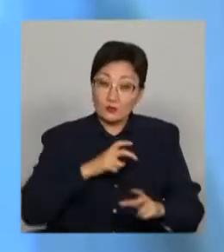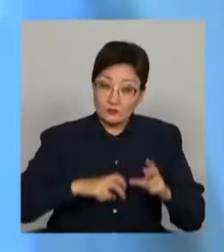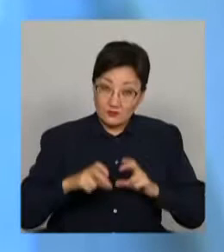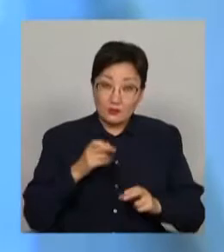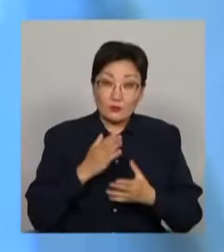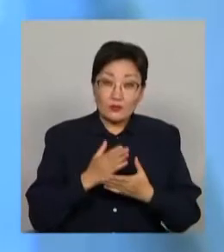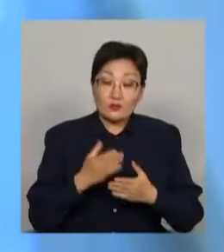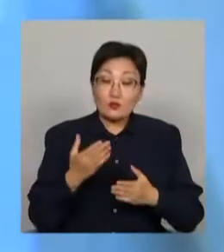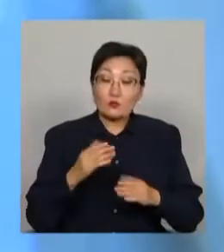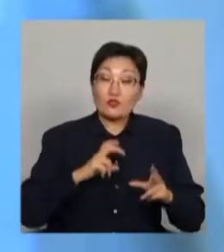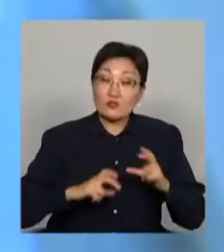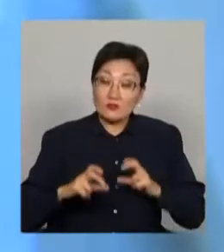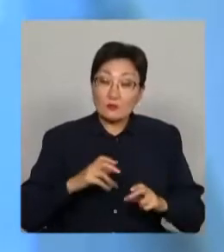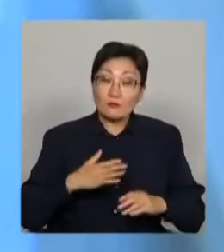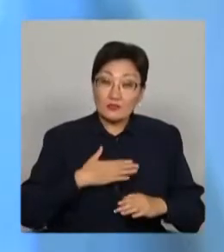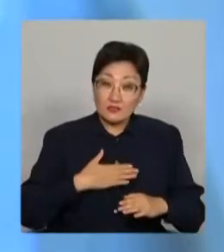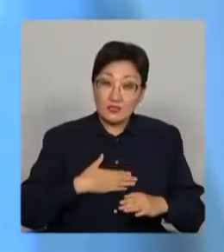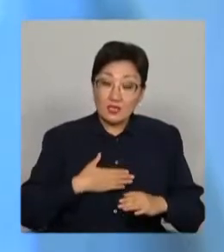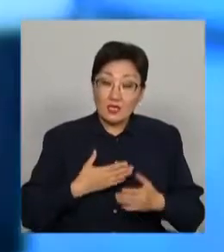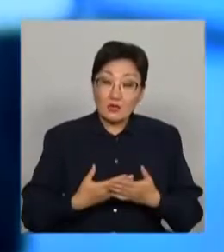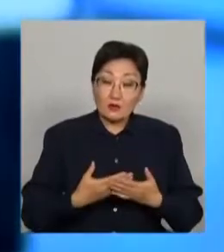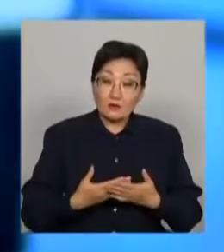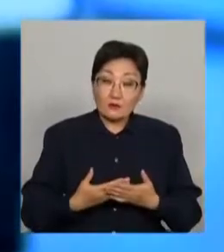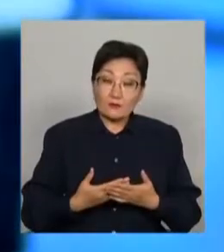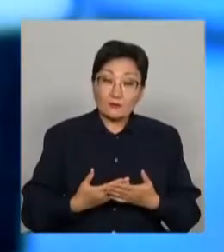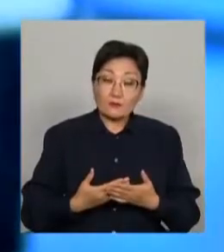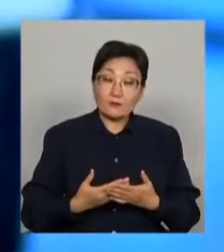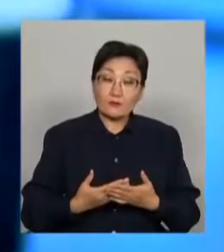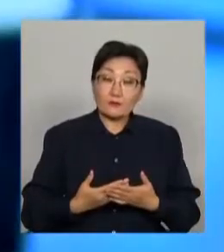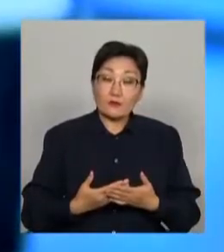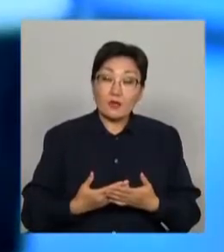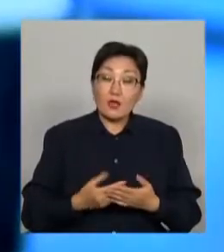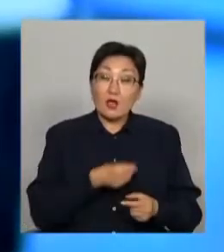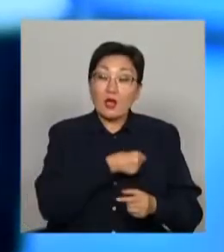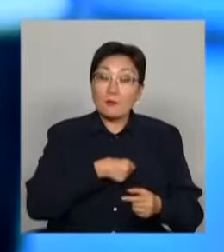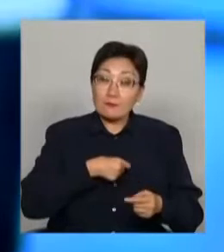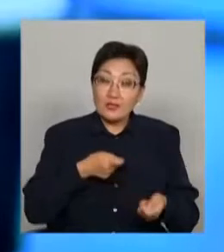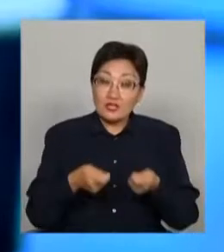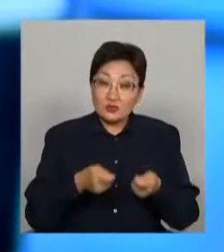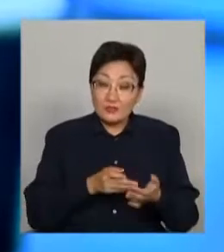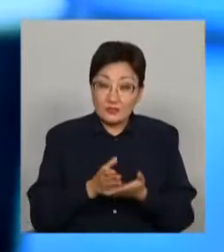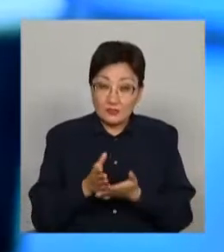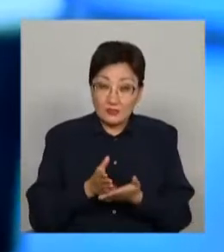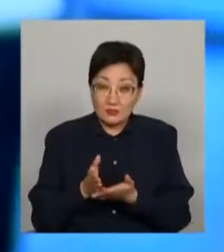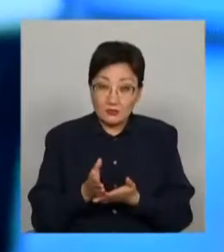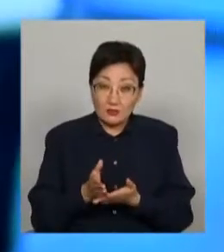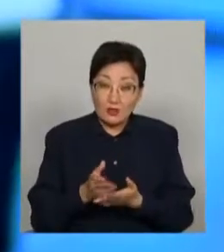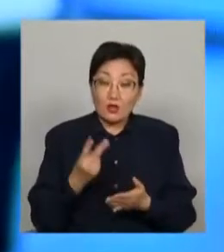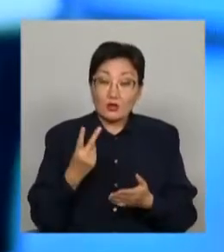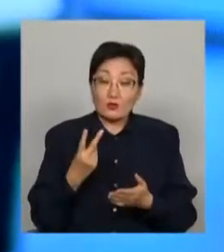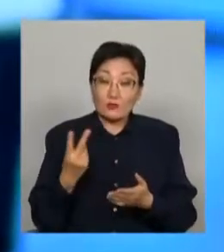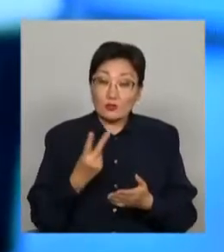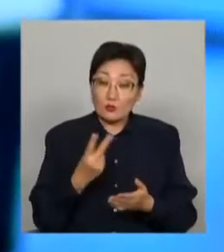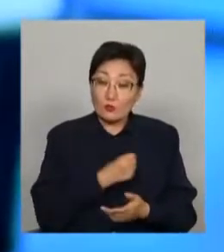табылады. Сол университетпен бізде мысалға айтатын кететін болсақ, ол менеджмент саласында 2 осы